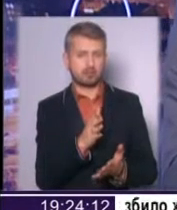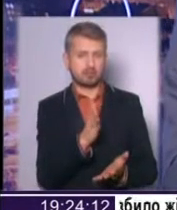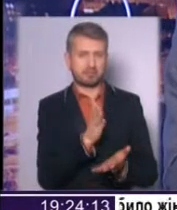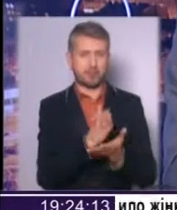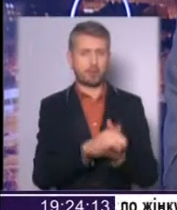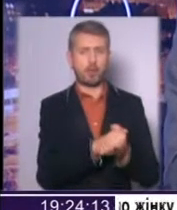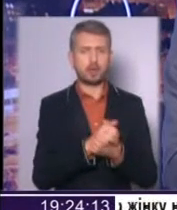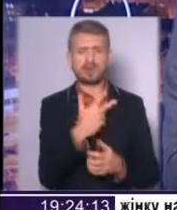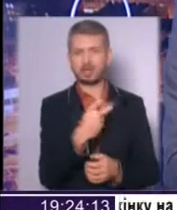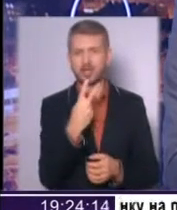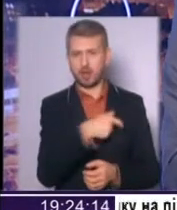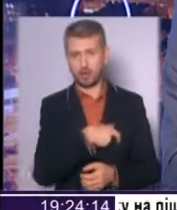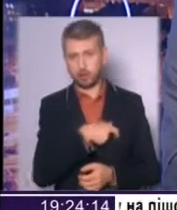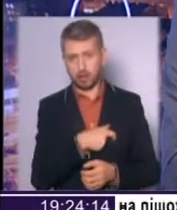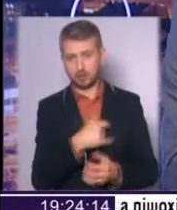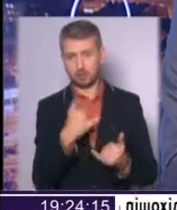самих народних обранців?